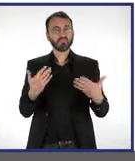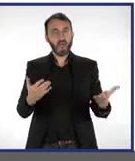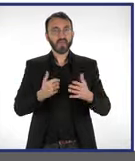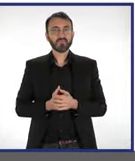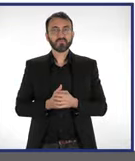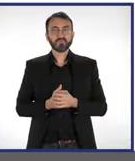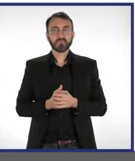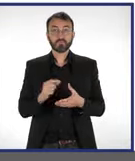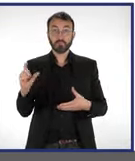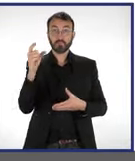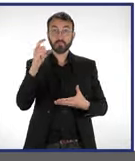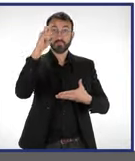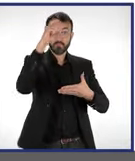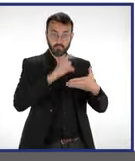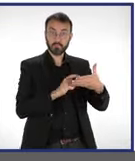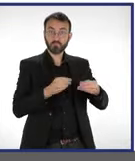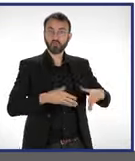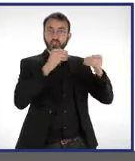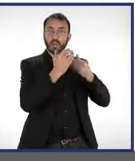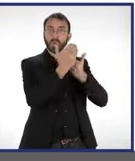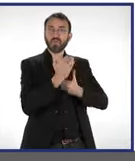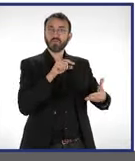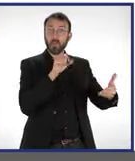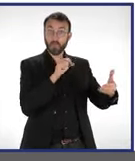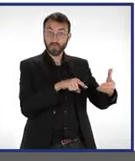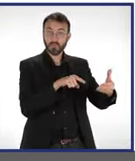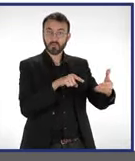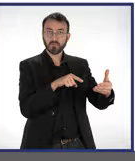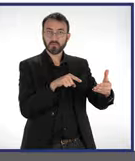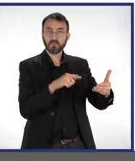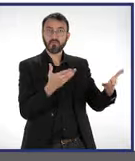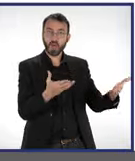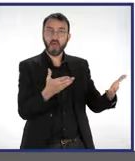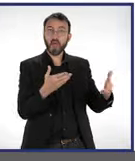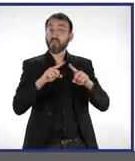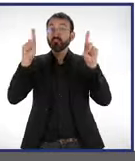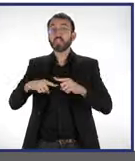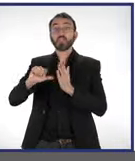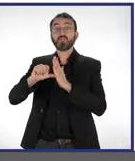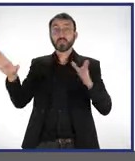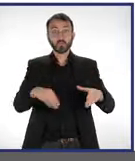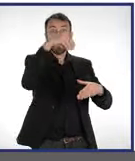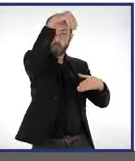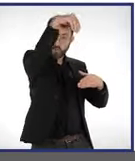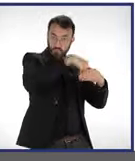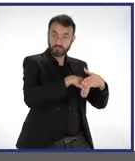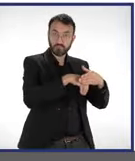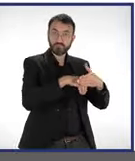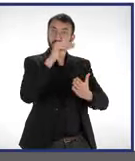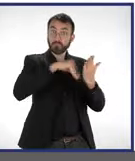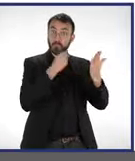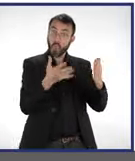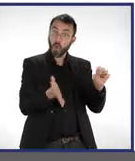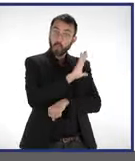Voilà. Ensuite, vous mettez le tube dans le sachet de protection, comme ceci. Vous prenez la fiche d'identification bien